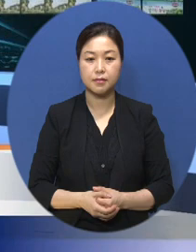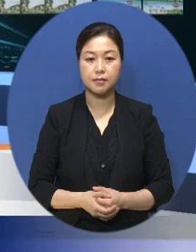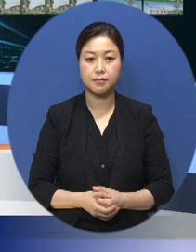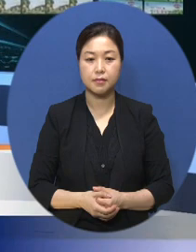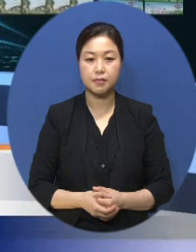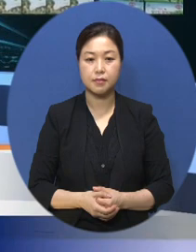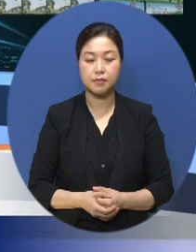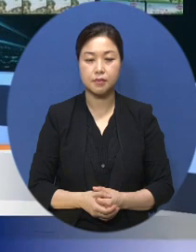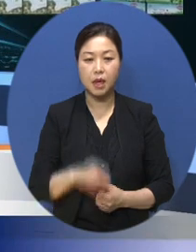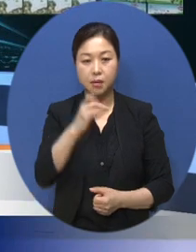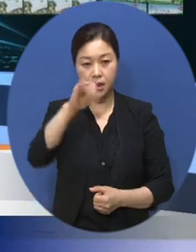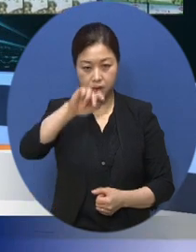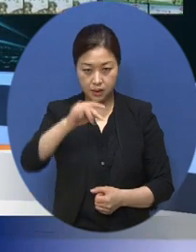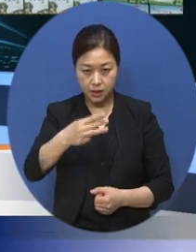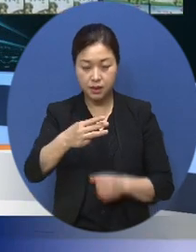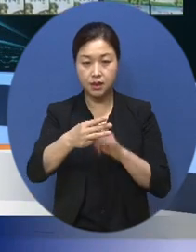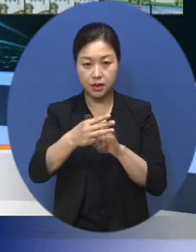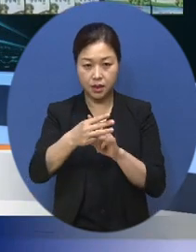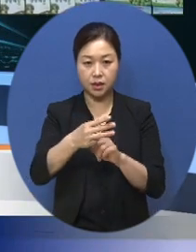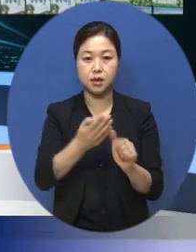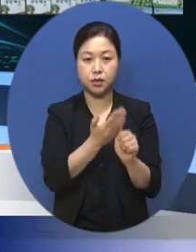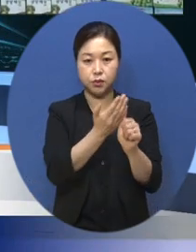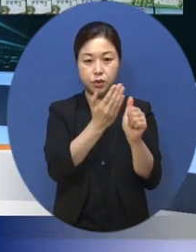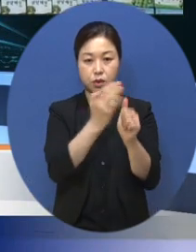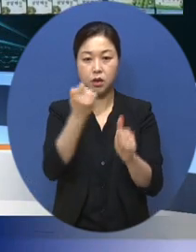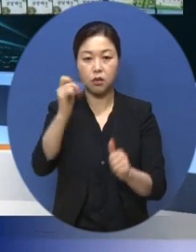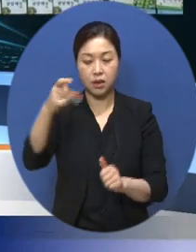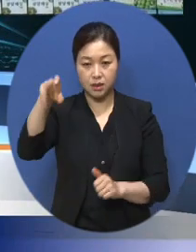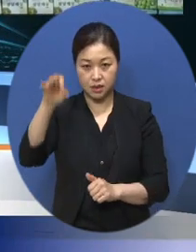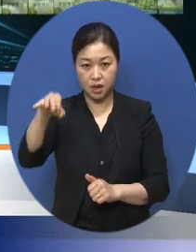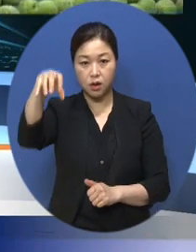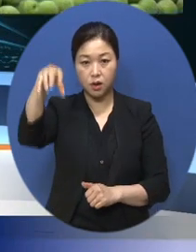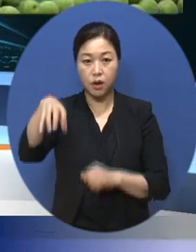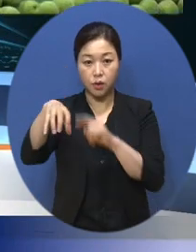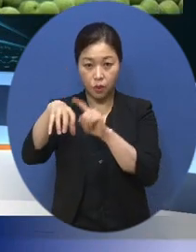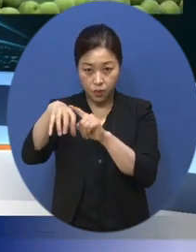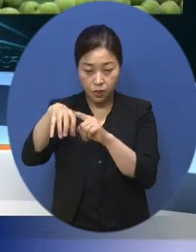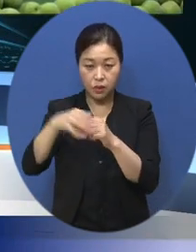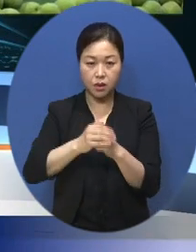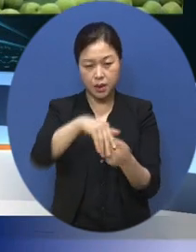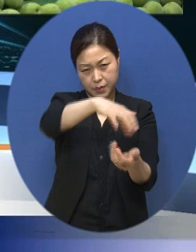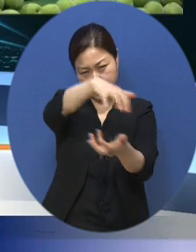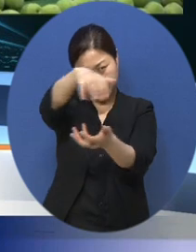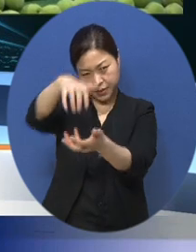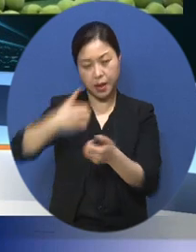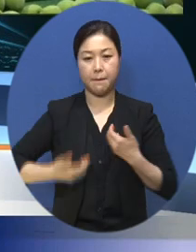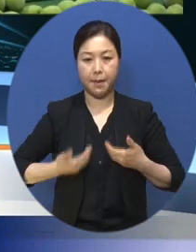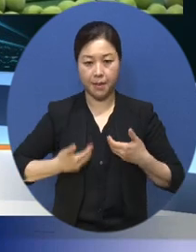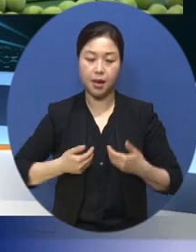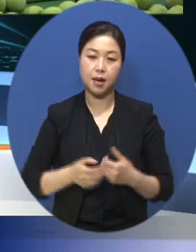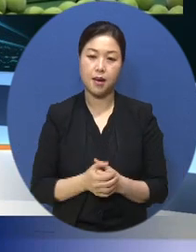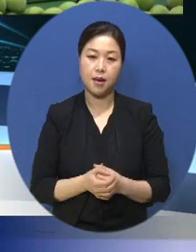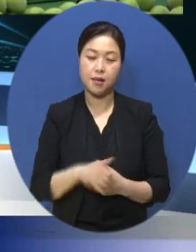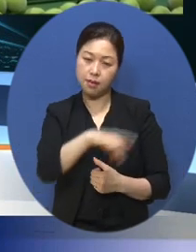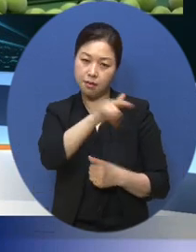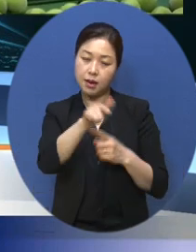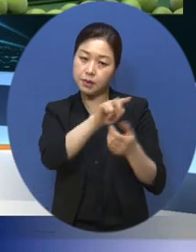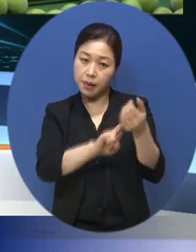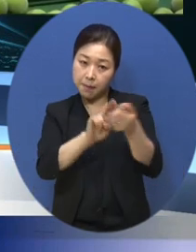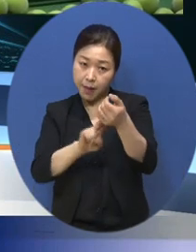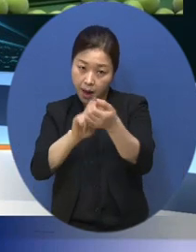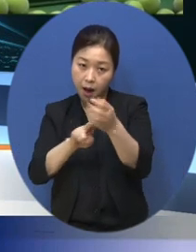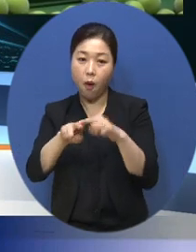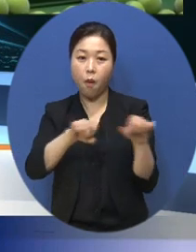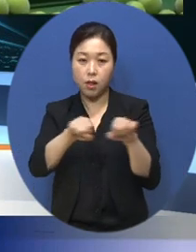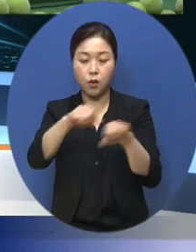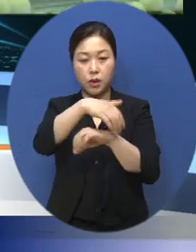국내 최대 매실 생산지인 광양시는 요즘 매실 출하 작업으로 분주한데요. 다양한 판촉 활동에도 나설